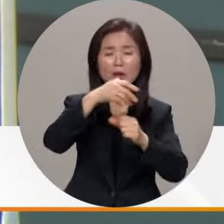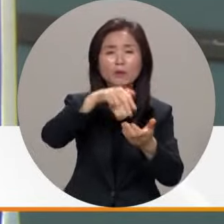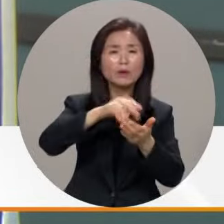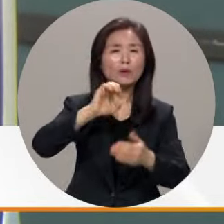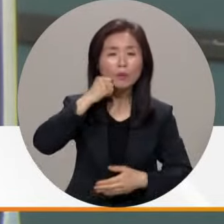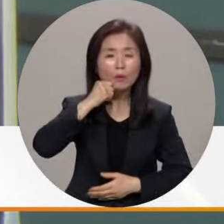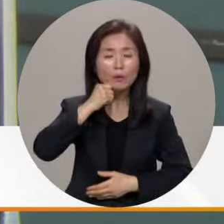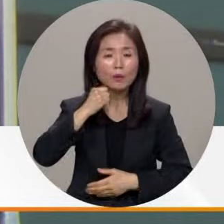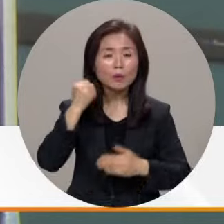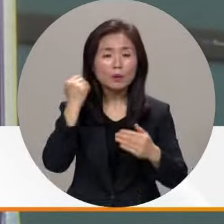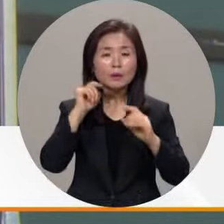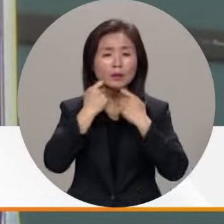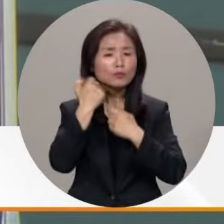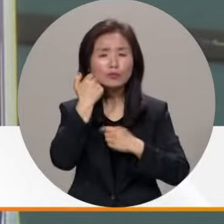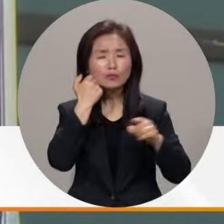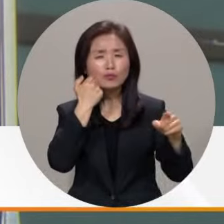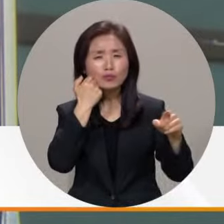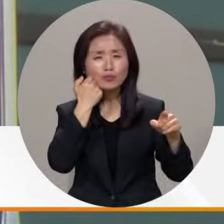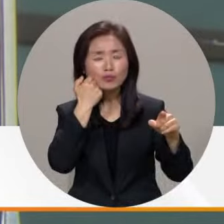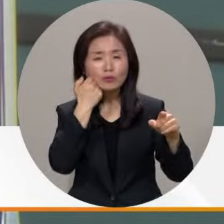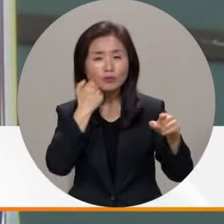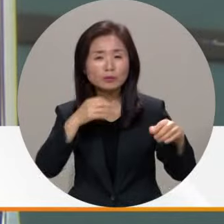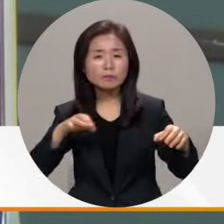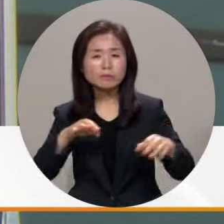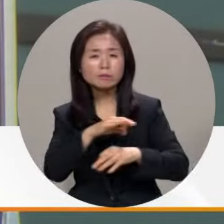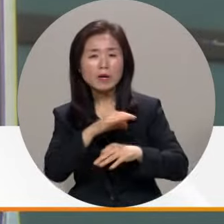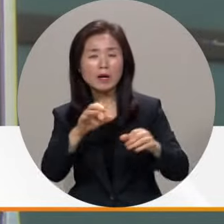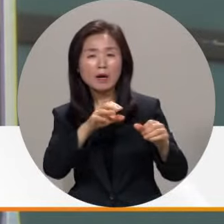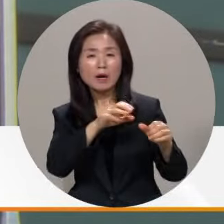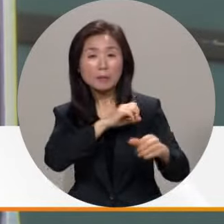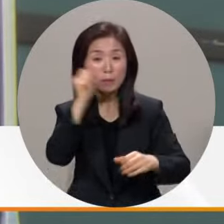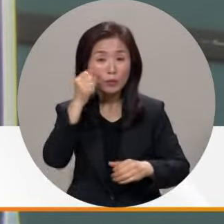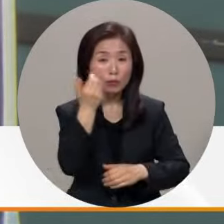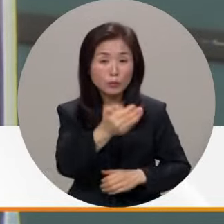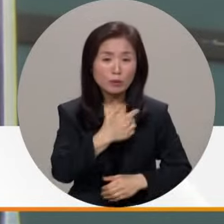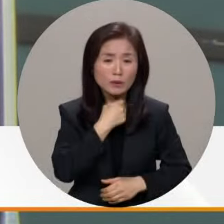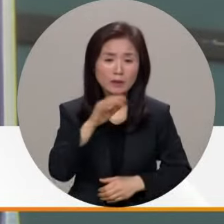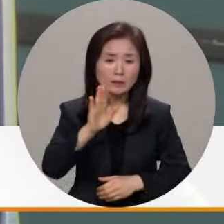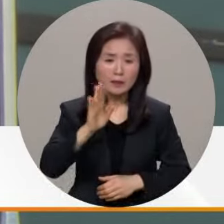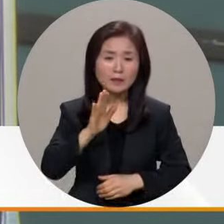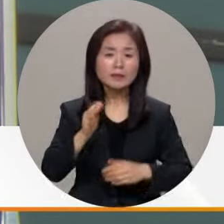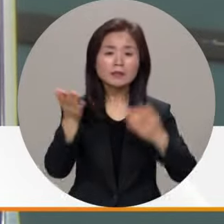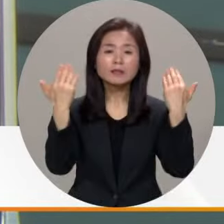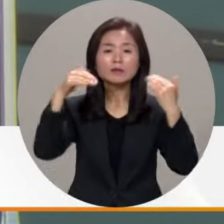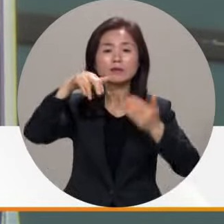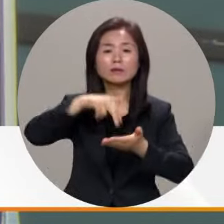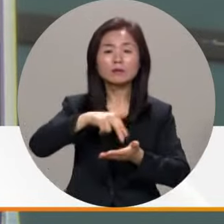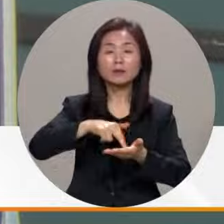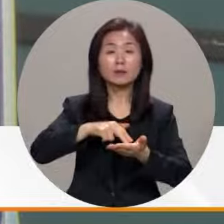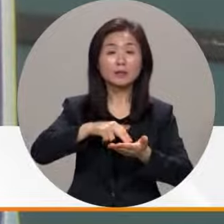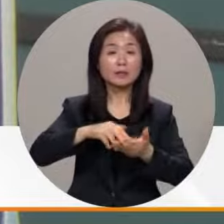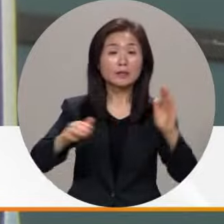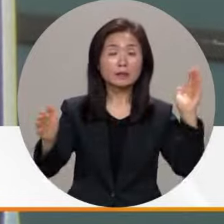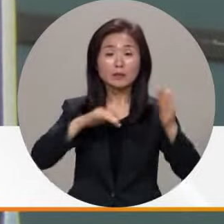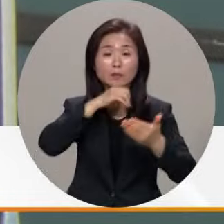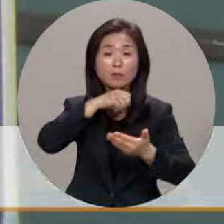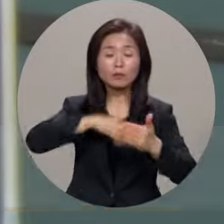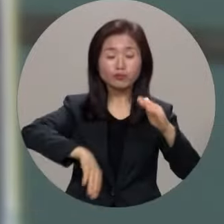부정적으로 합격시키고 하기보다는 학교가이 있어야 그